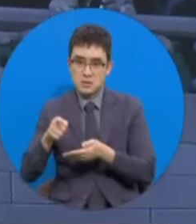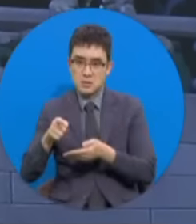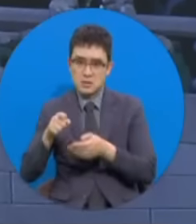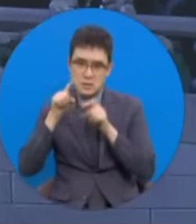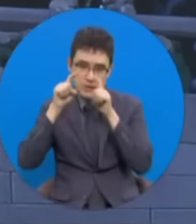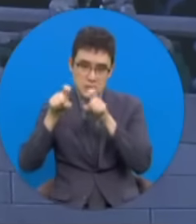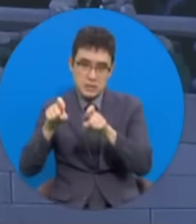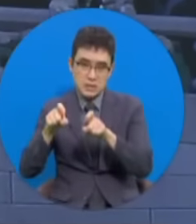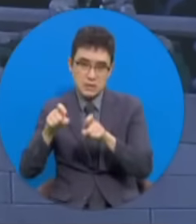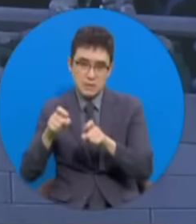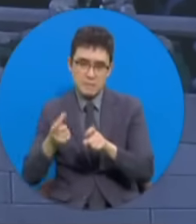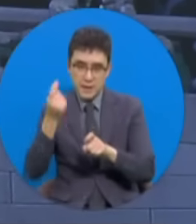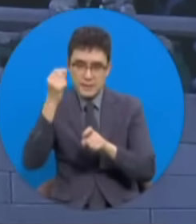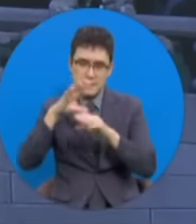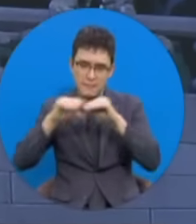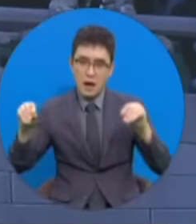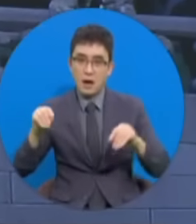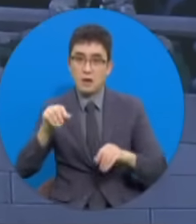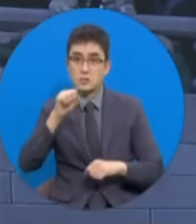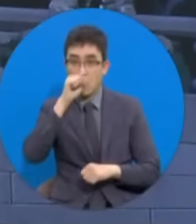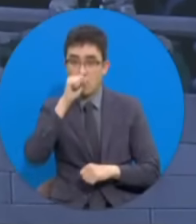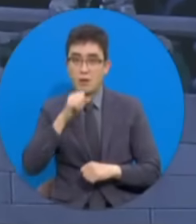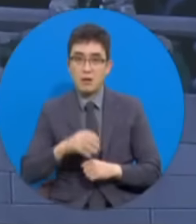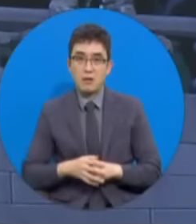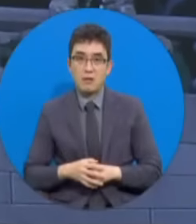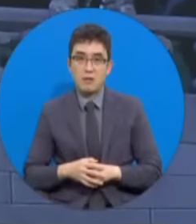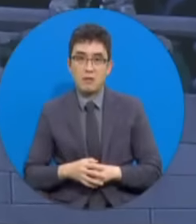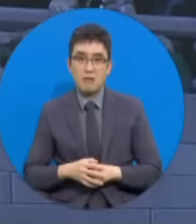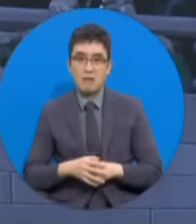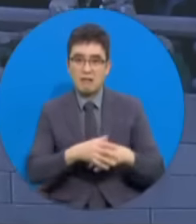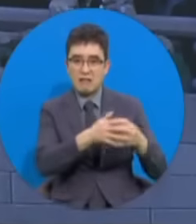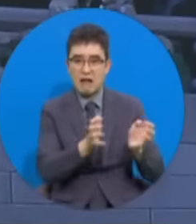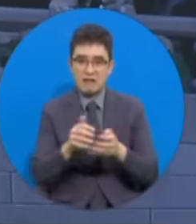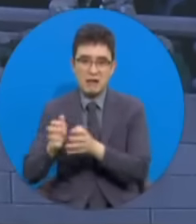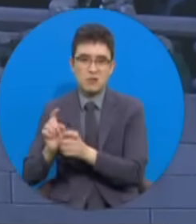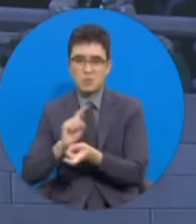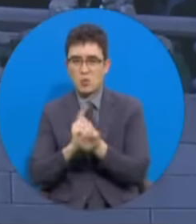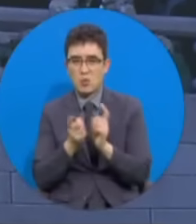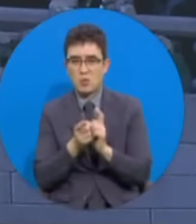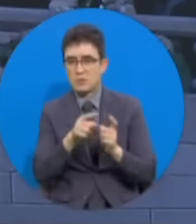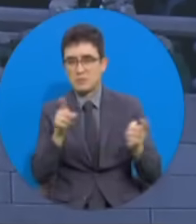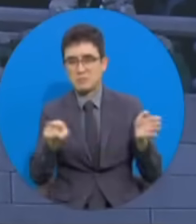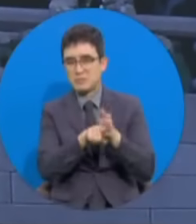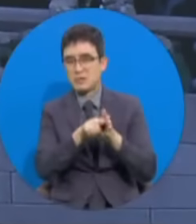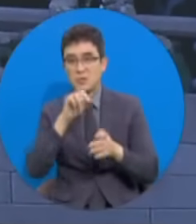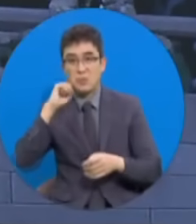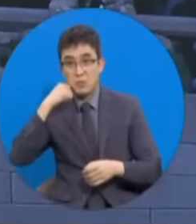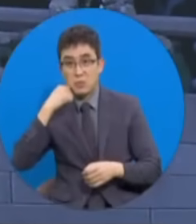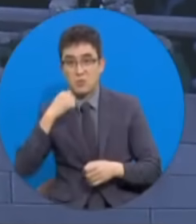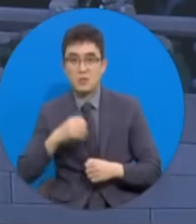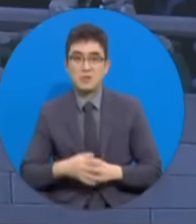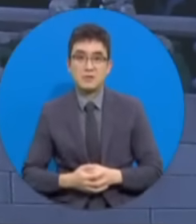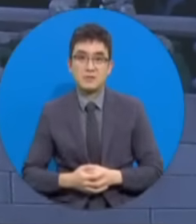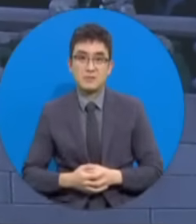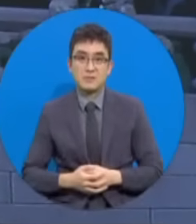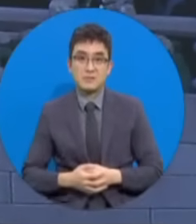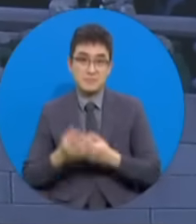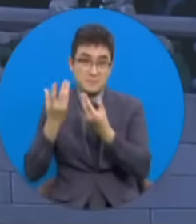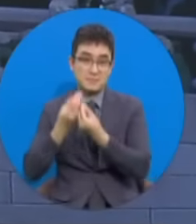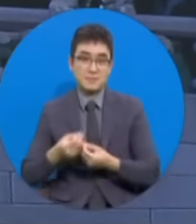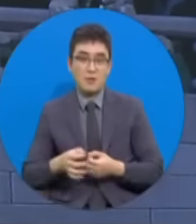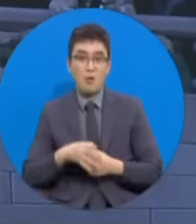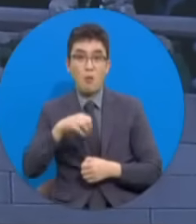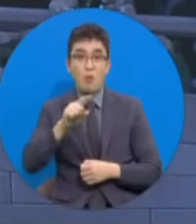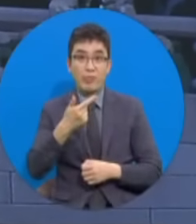갔으면 좋겠는데 정치권에서 믿지 않는 분위기, 양당 모두 에이 못 믿겠어 이런 게 있어요. 자 보세요, 이